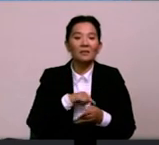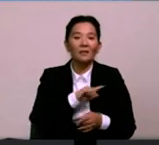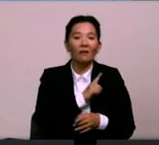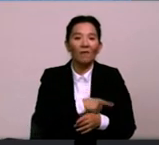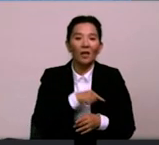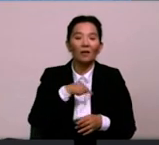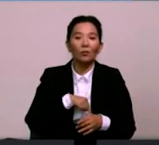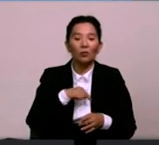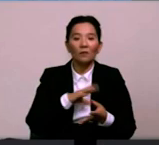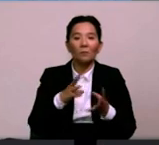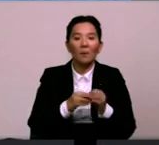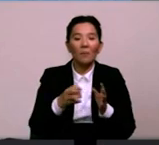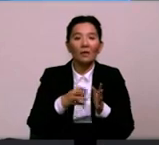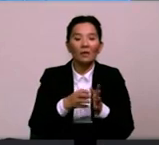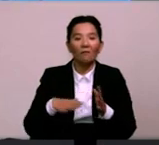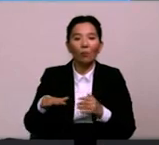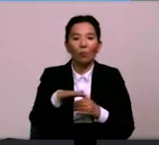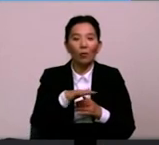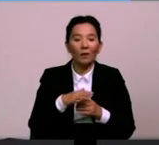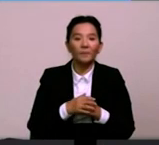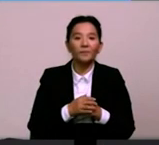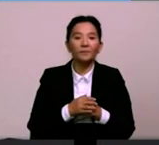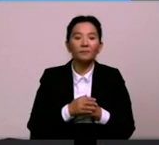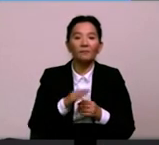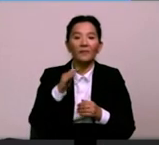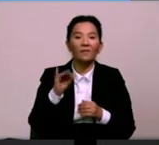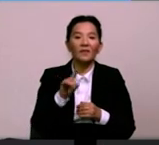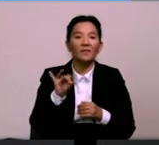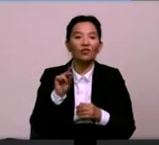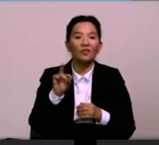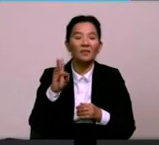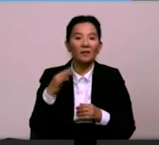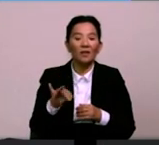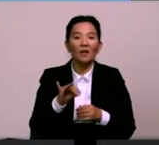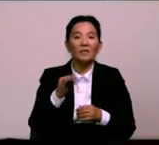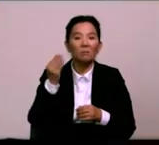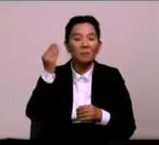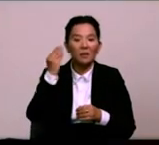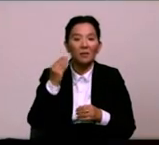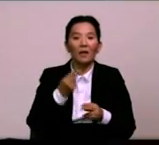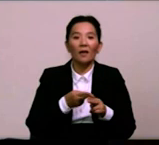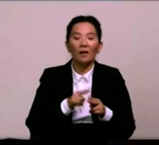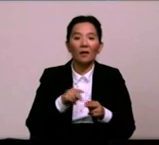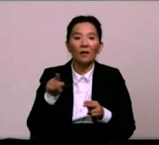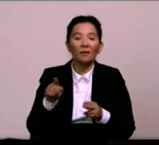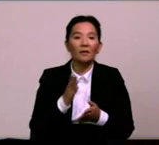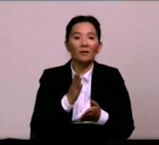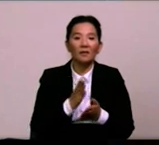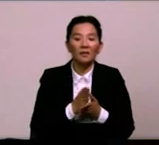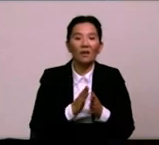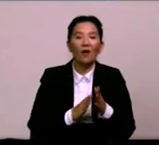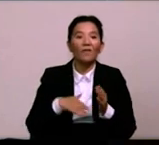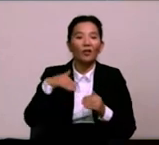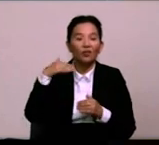магнитного поля. Значит, физический смысл магнитной индукции. Значит, это есть